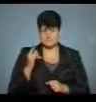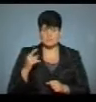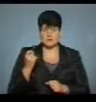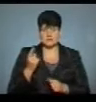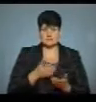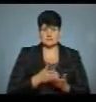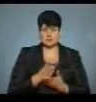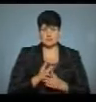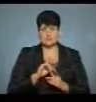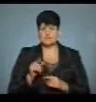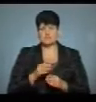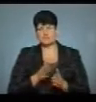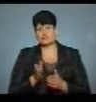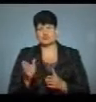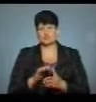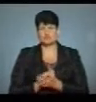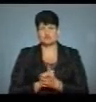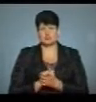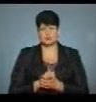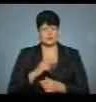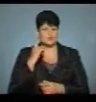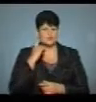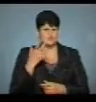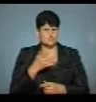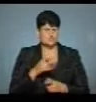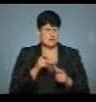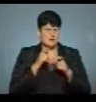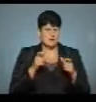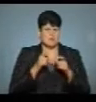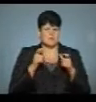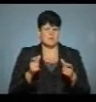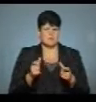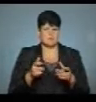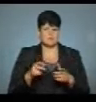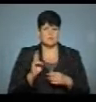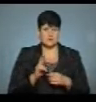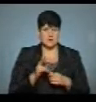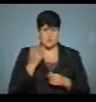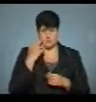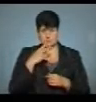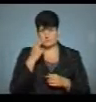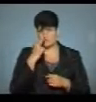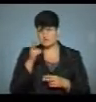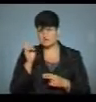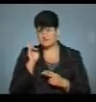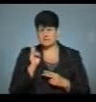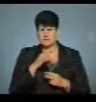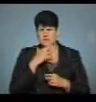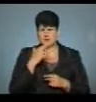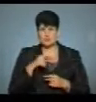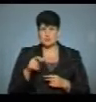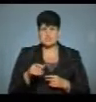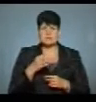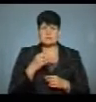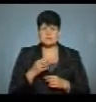сторону Дружби і почув в салоні, що щось там відбувається, крик. А потім вже, коли подивився в салон, там купа людей, що сказали, що